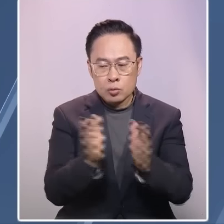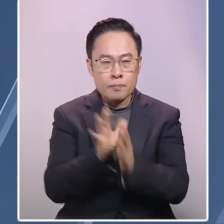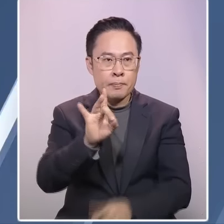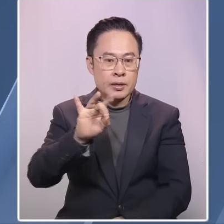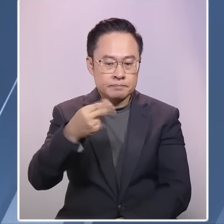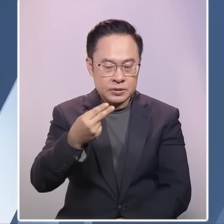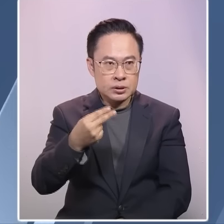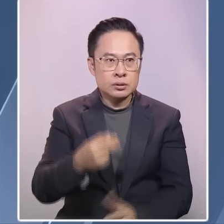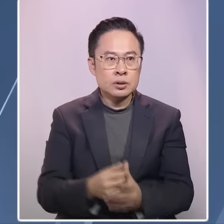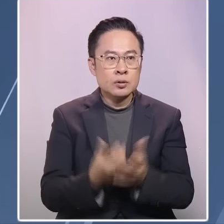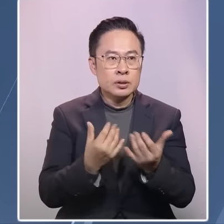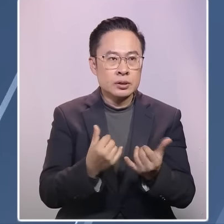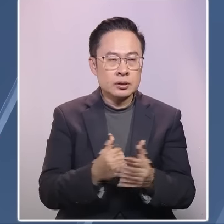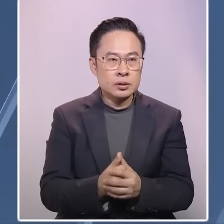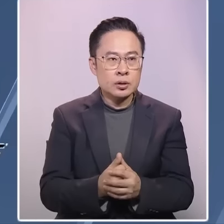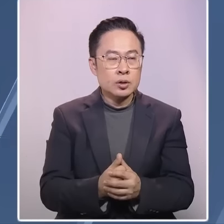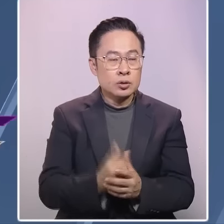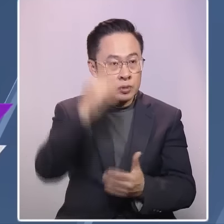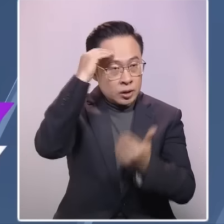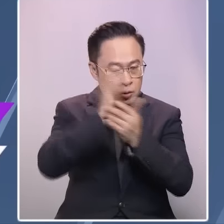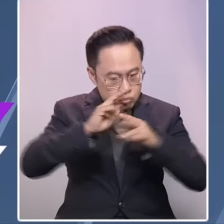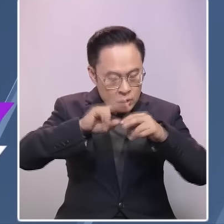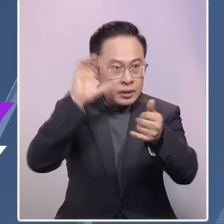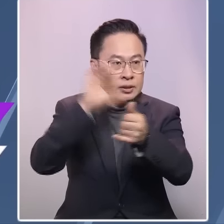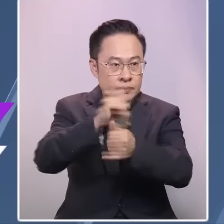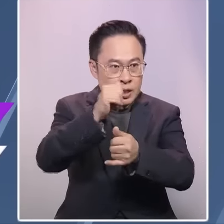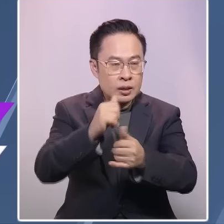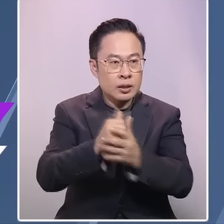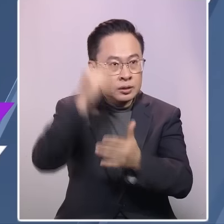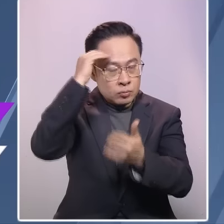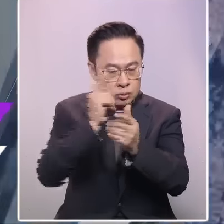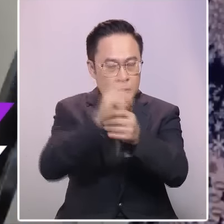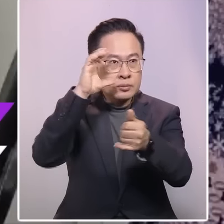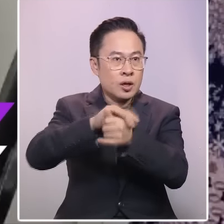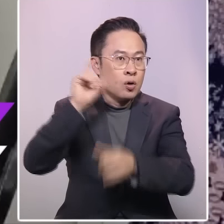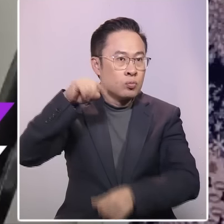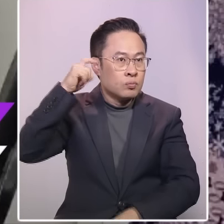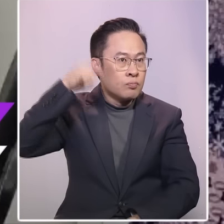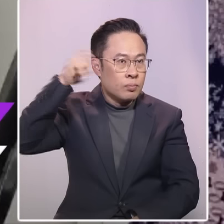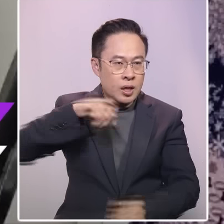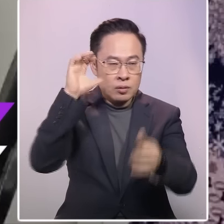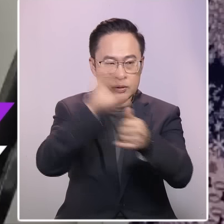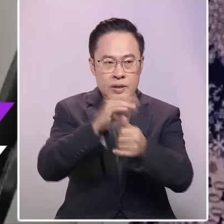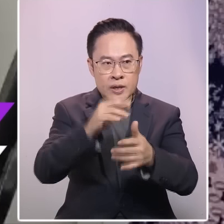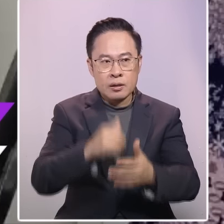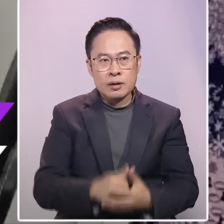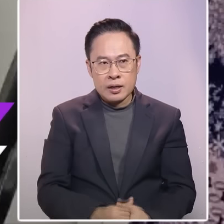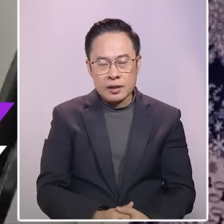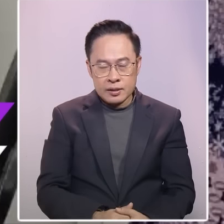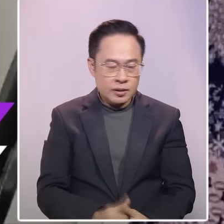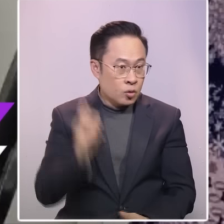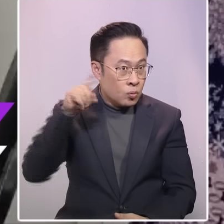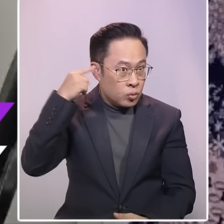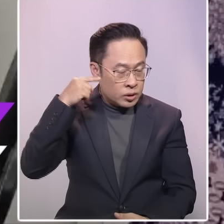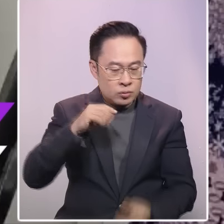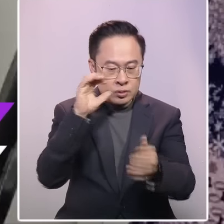เลยล่าสุดนะคะคุณผู้ชมนี่คือหนึ่งในแก๊งที่สามารถจับกุมได้ค่ะผู้หญิงคนนี้นะคะหญิงสาวร่วมแก๊ง